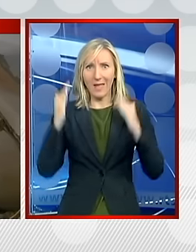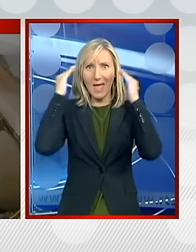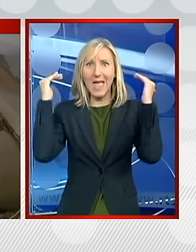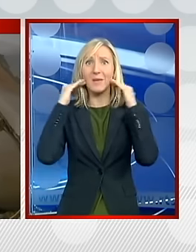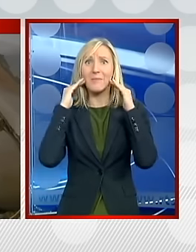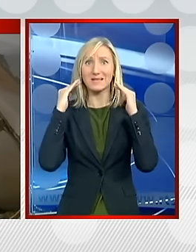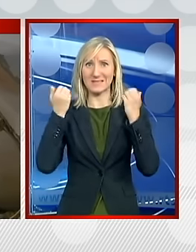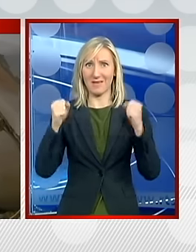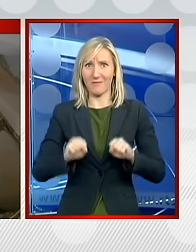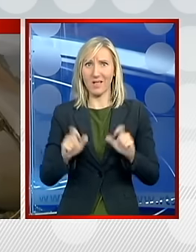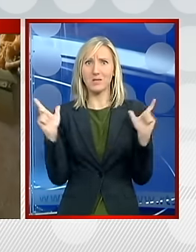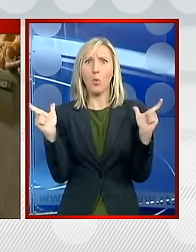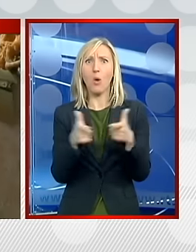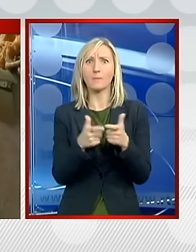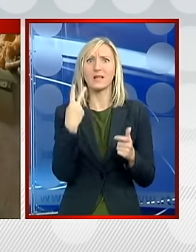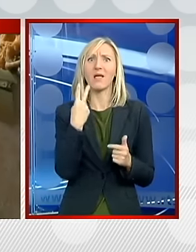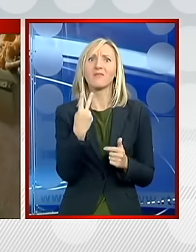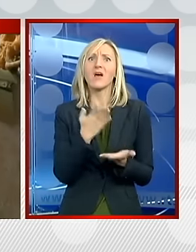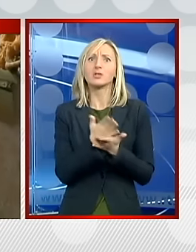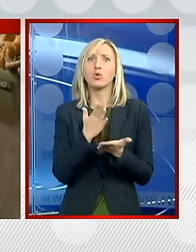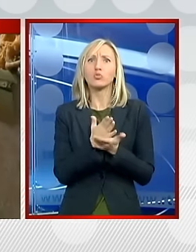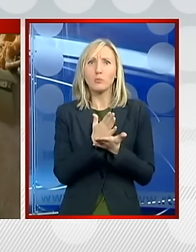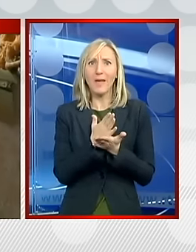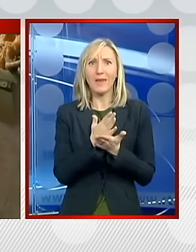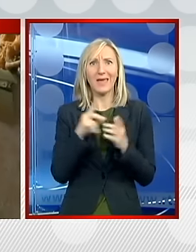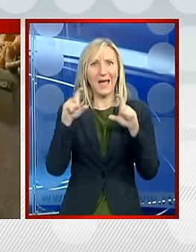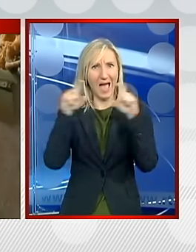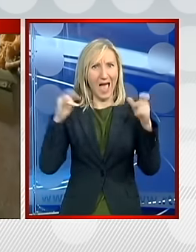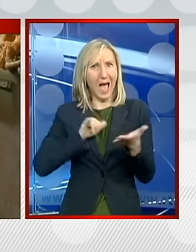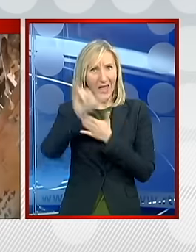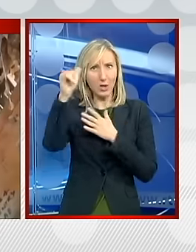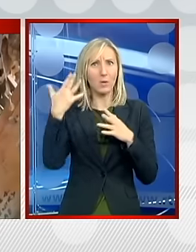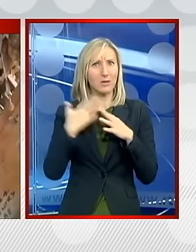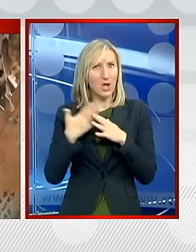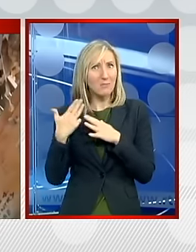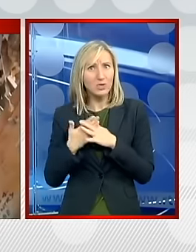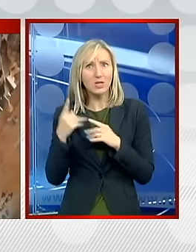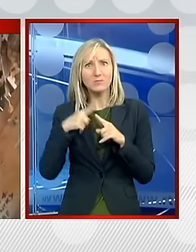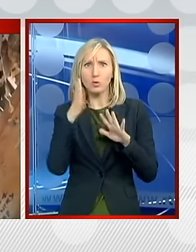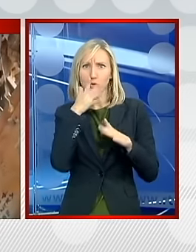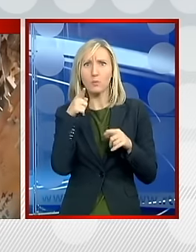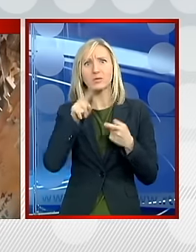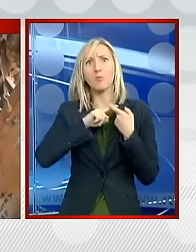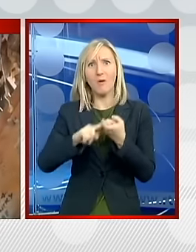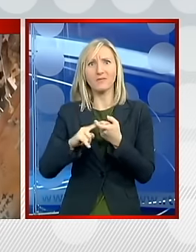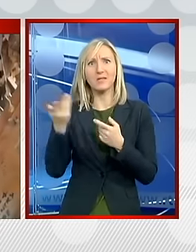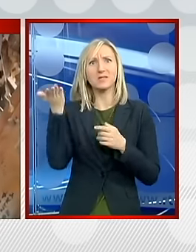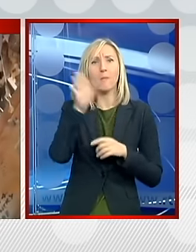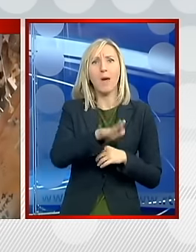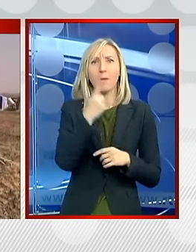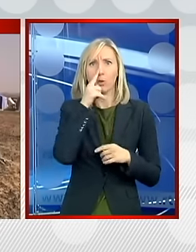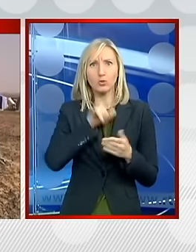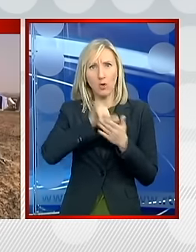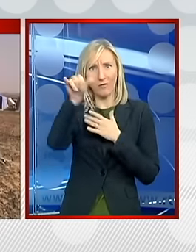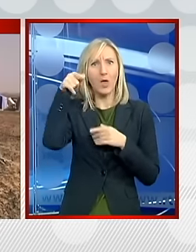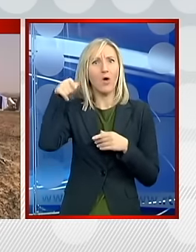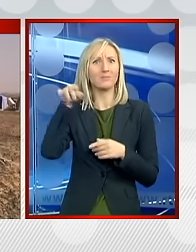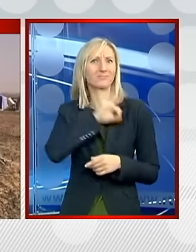Egipatske vlasti uhapsile su dva službenika aerodroma u Sharm el-Sheikhu zbog sumnje da su povezani s obaranjem ruskog aviona kada su